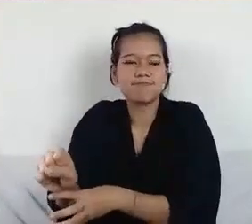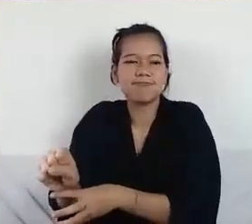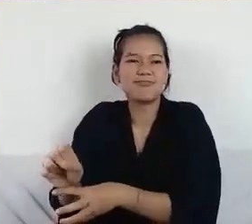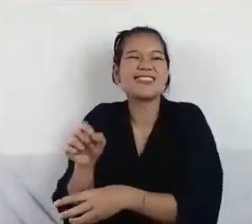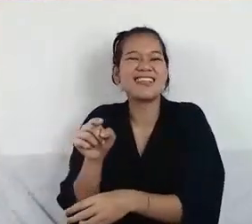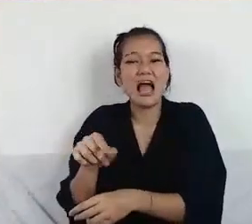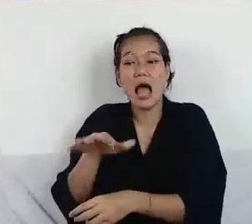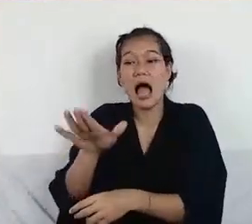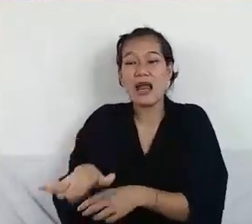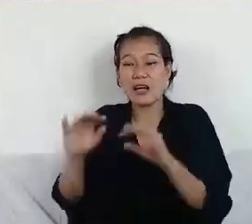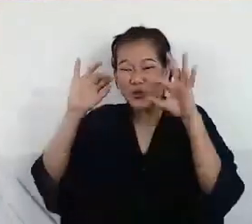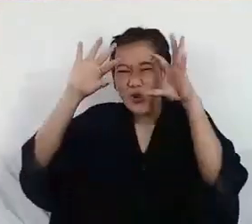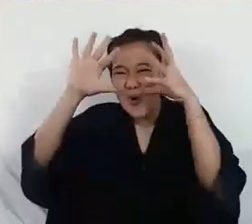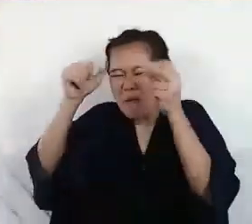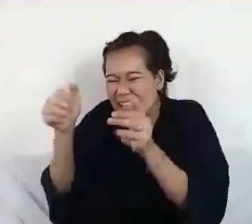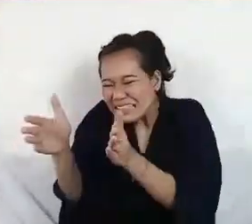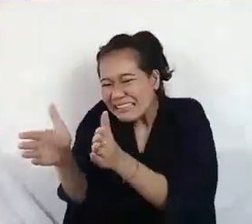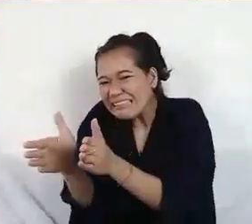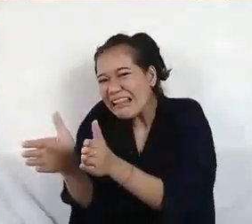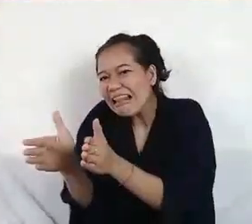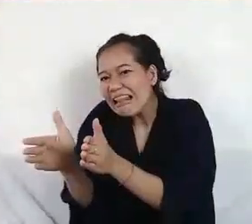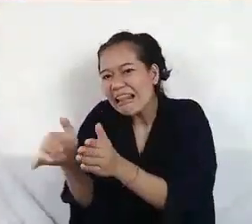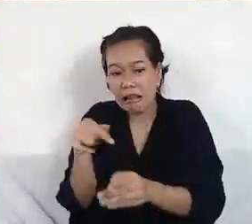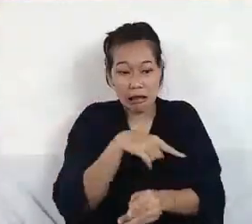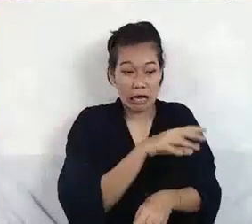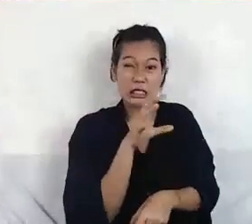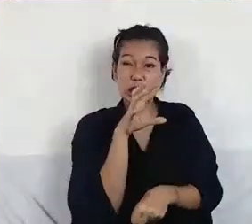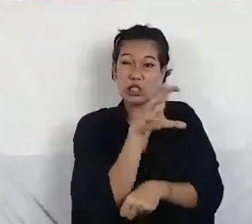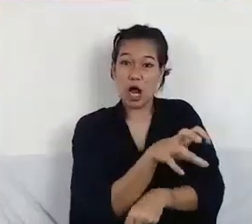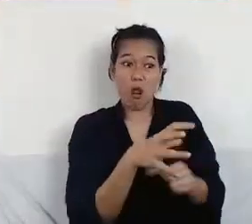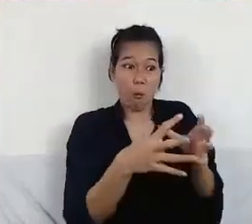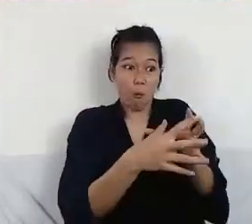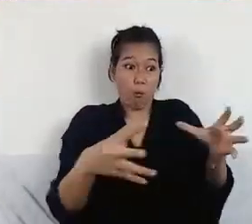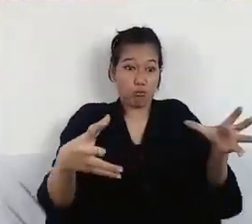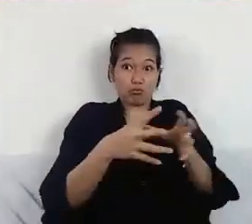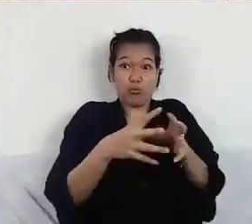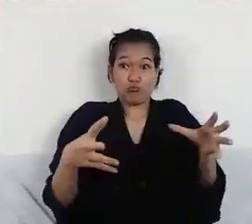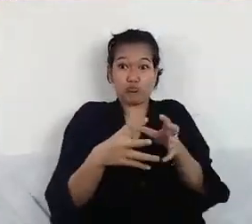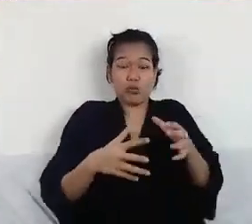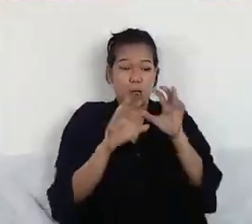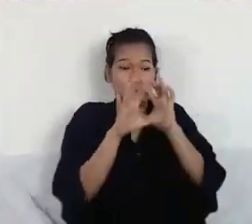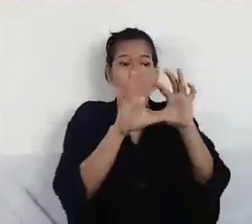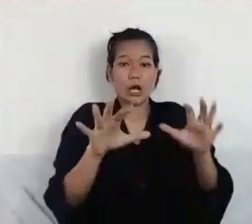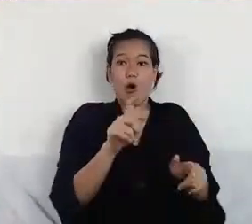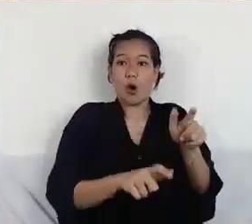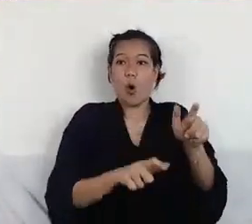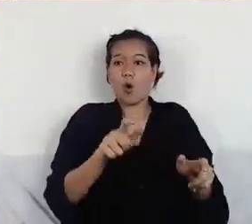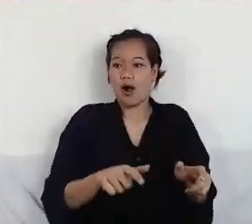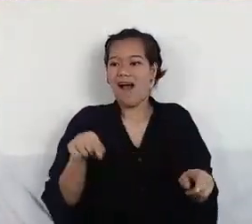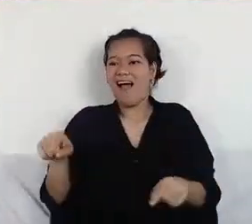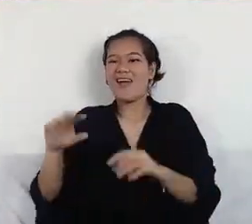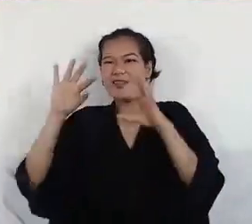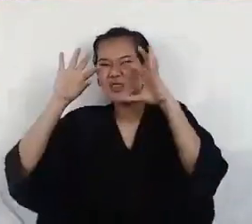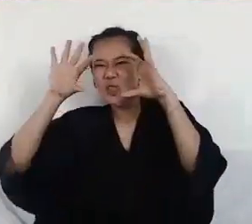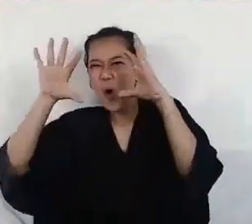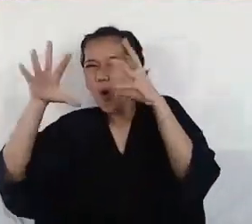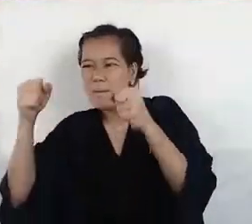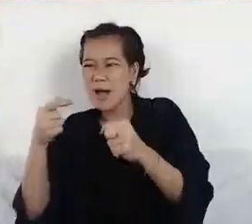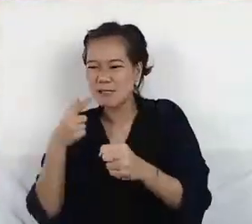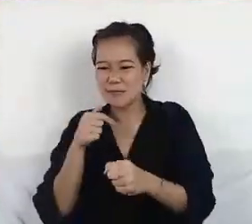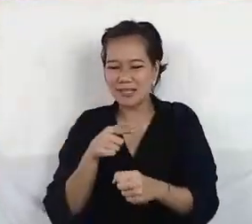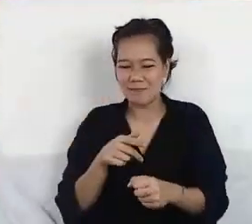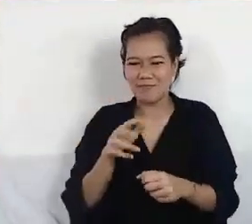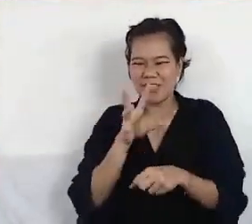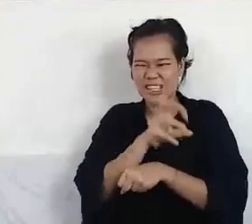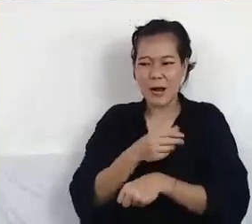Anak domba itu kan kecil. Sementara di kawanan serigala itu banyak, saudaraku. Maka anak domba itu cuma jadi camilan, gitu